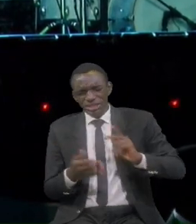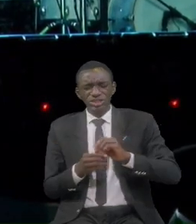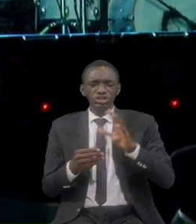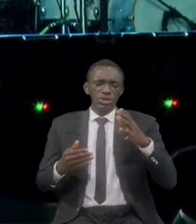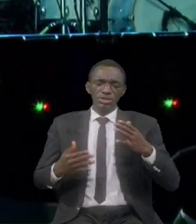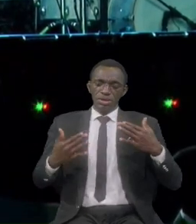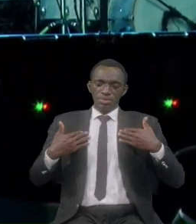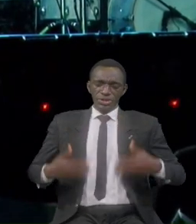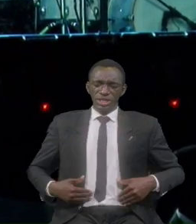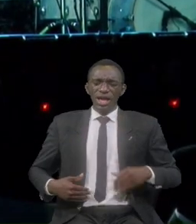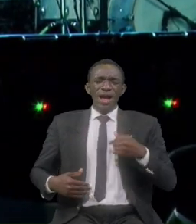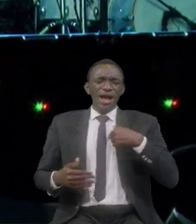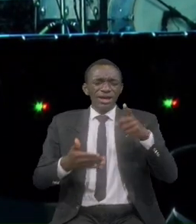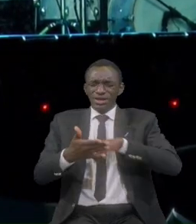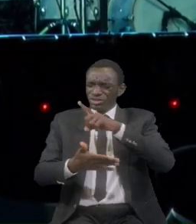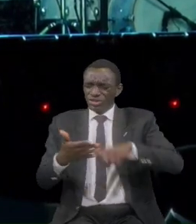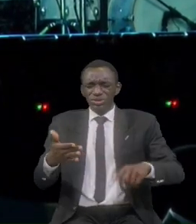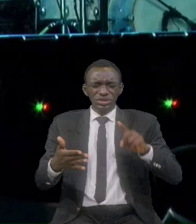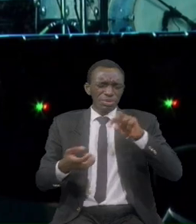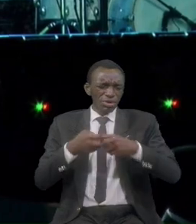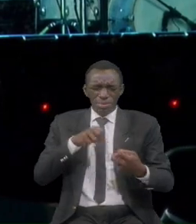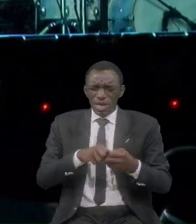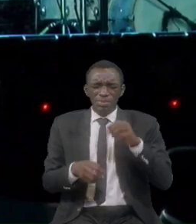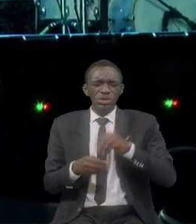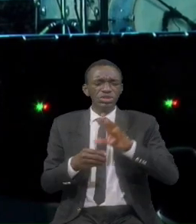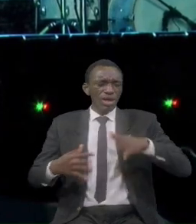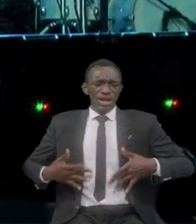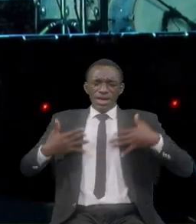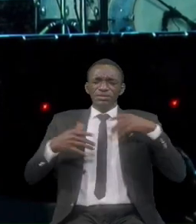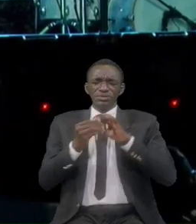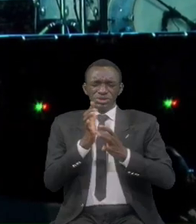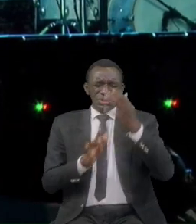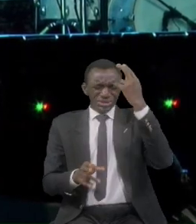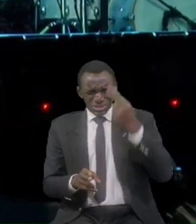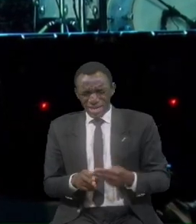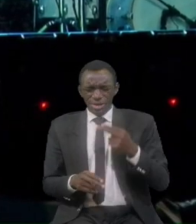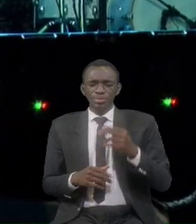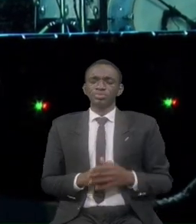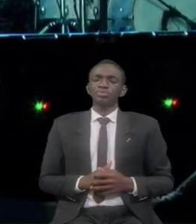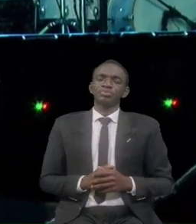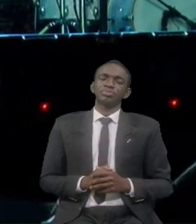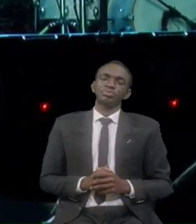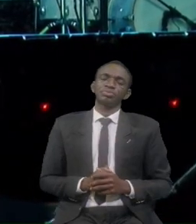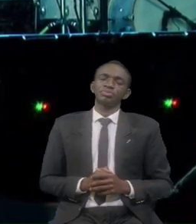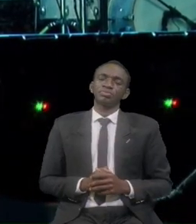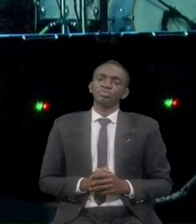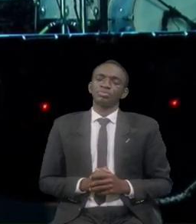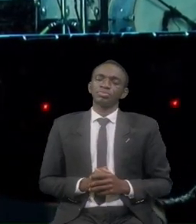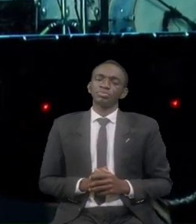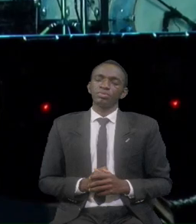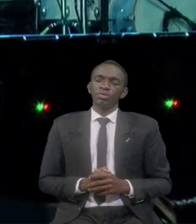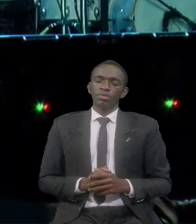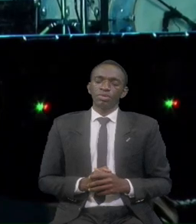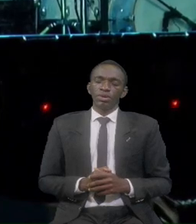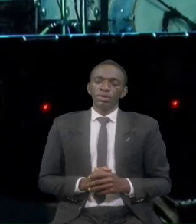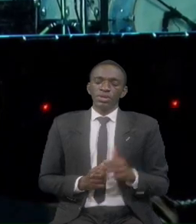your life in Jesus' name. Ang tanang imong ni Satanas sa imong lawas, irisun ka na sa pangalan ni Jesus. Any internal